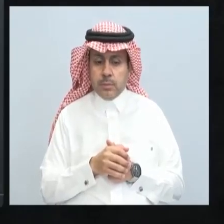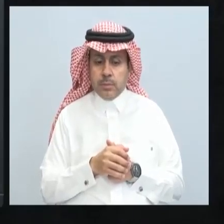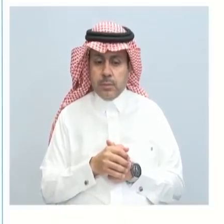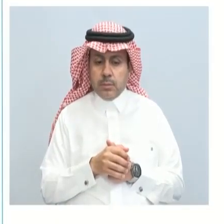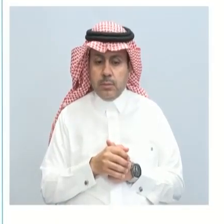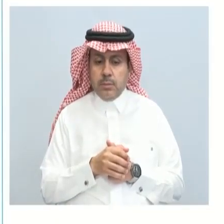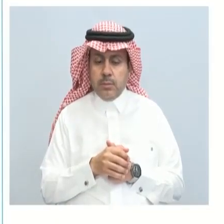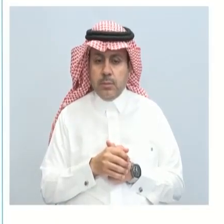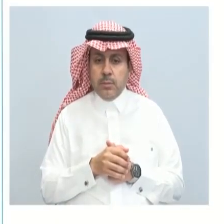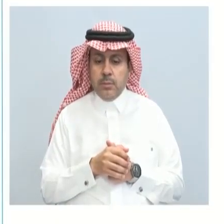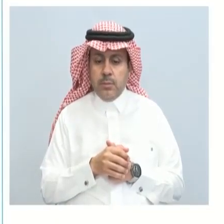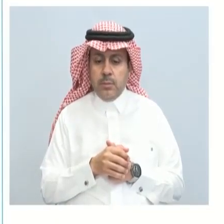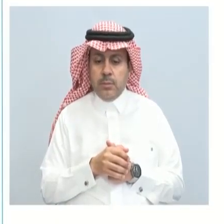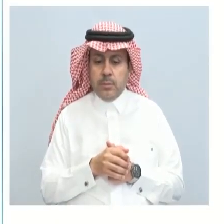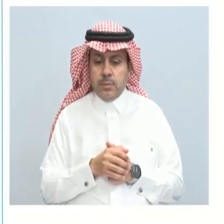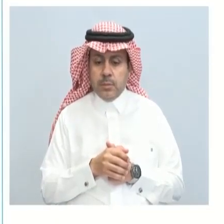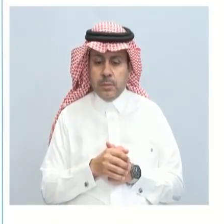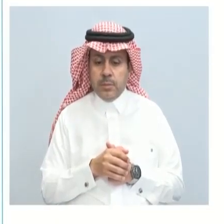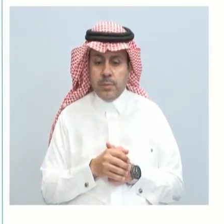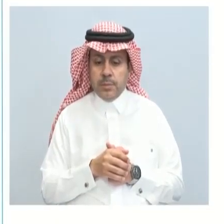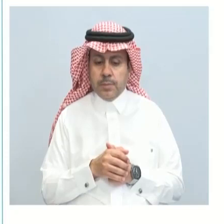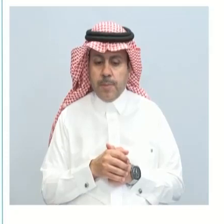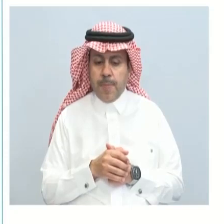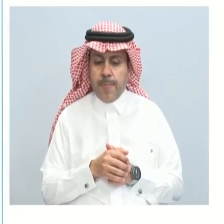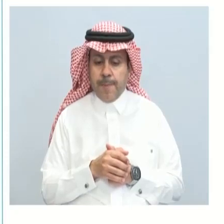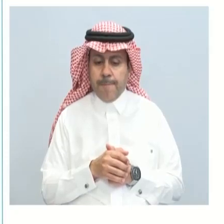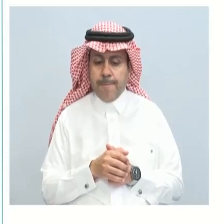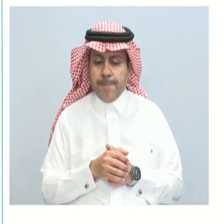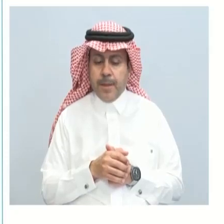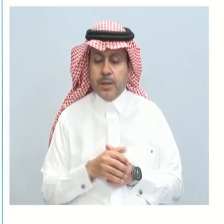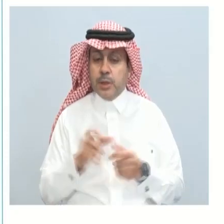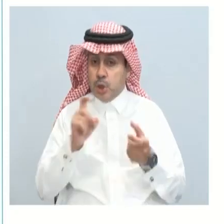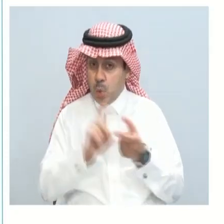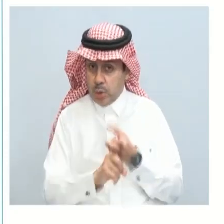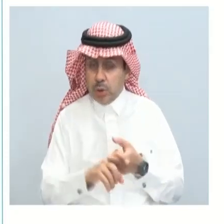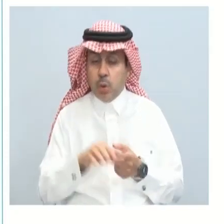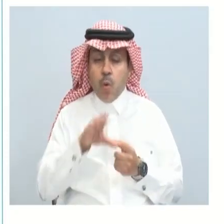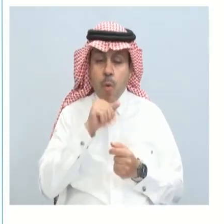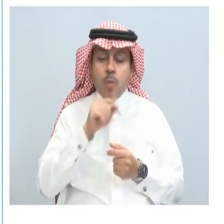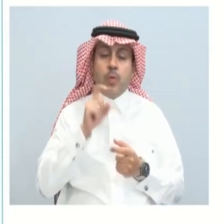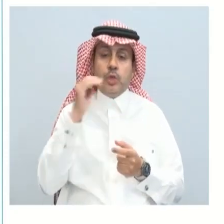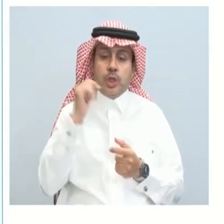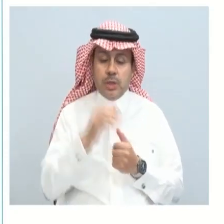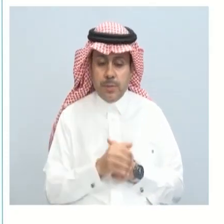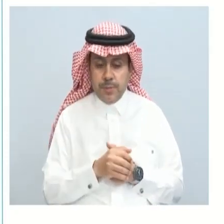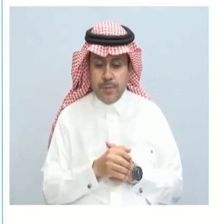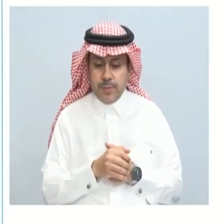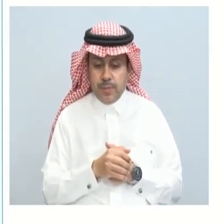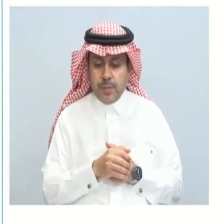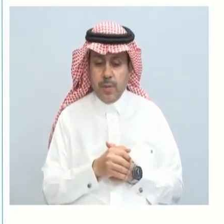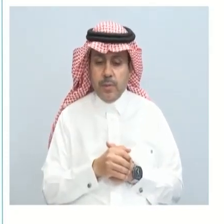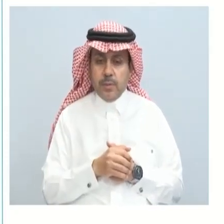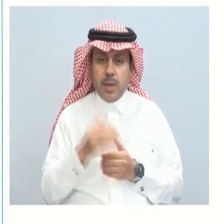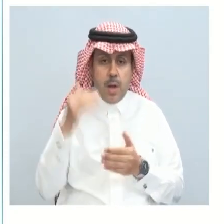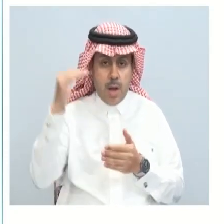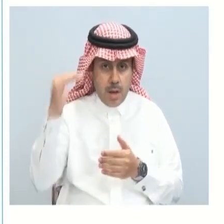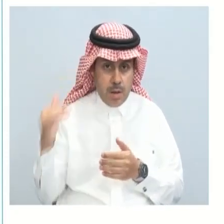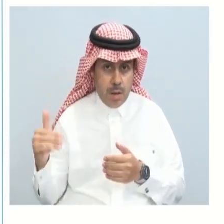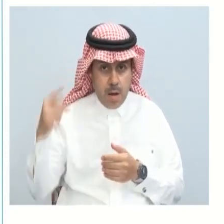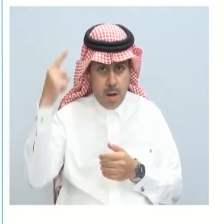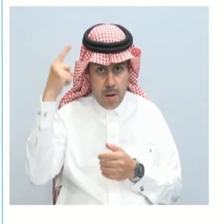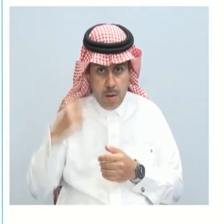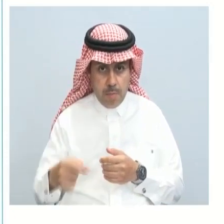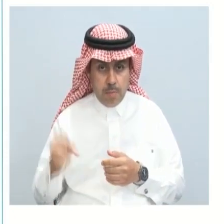التابيد ناتي هنا في ز زوجات الاباء والاجداد كما ذكرنا قبل قليل فهذه المحرمات ايضا